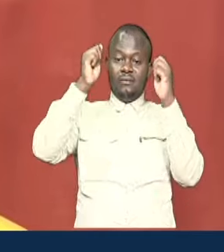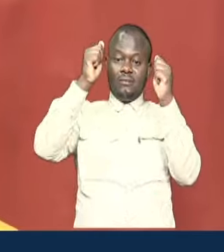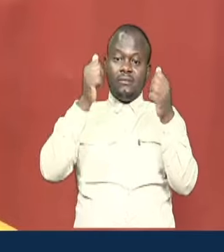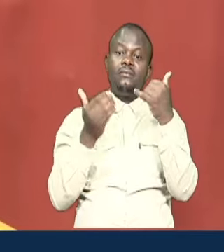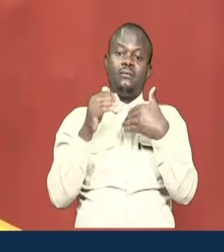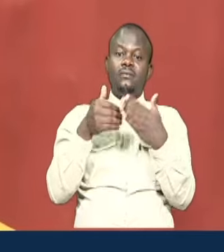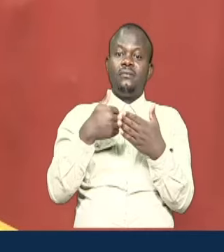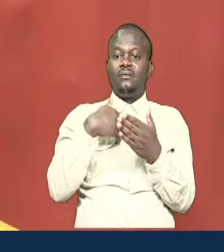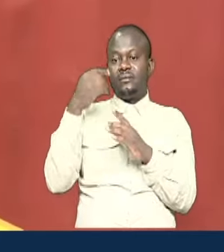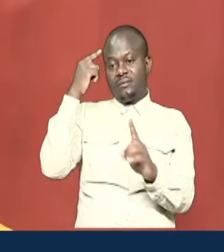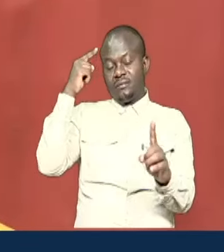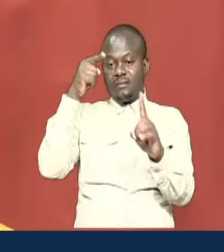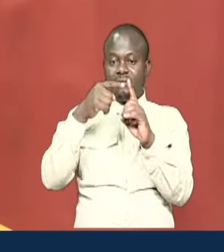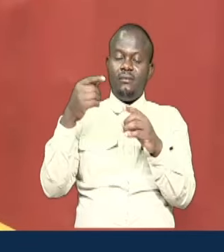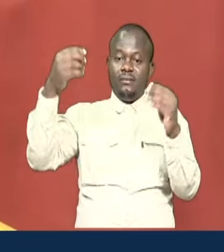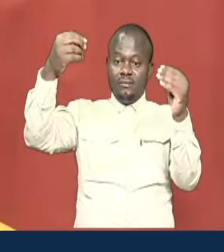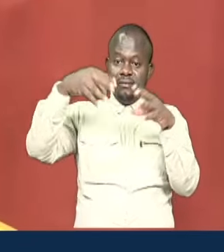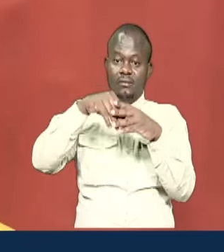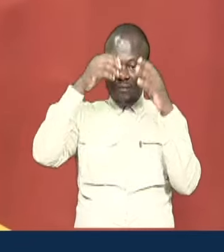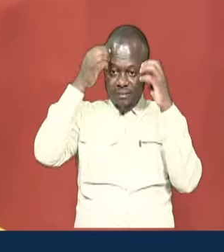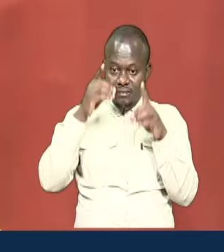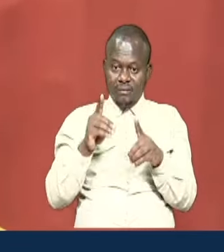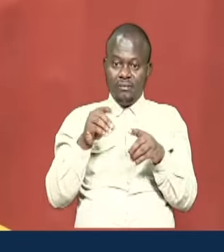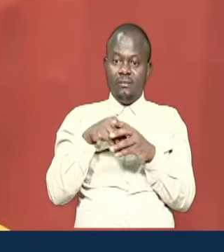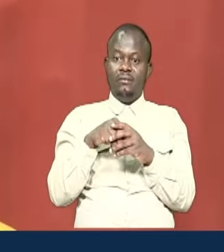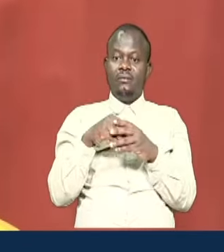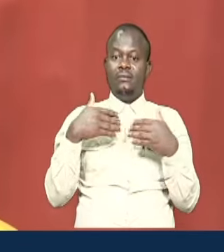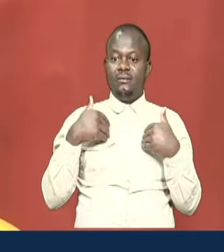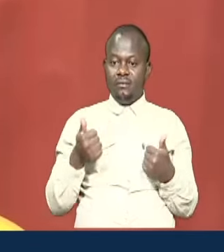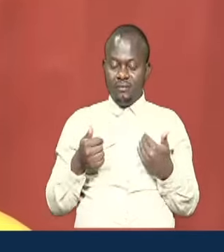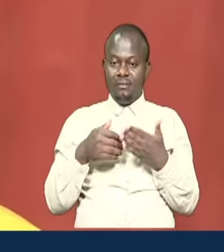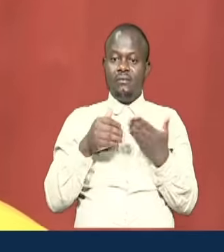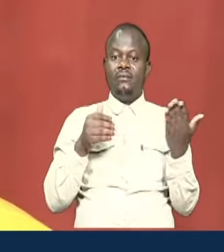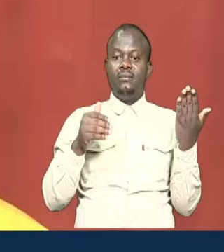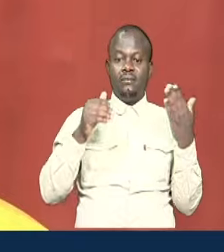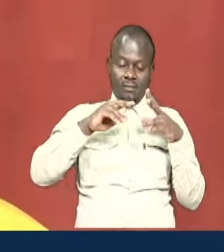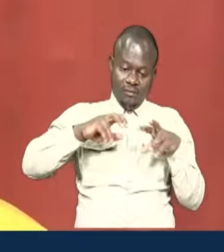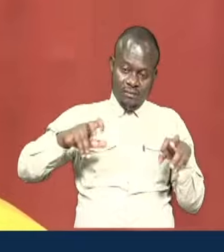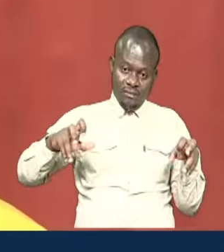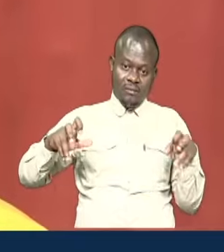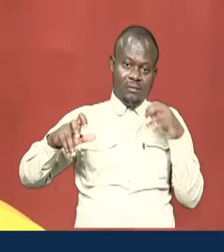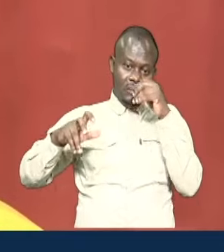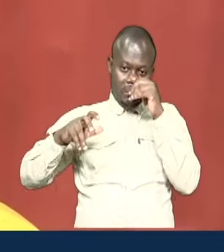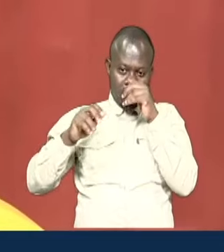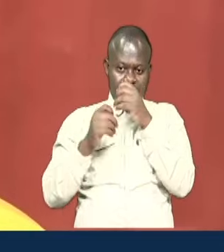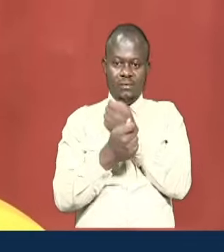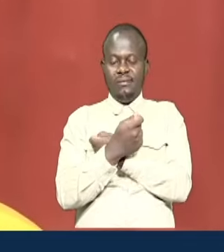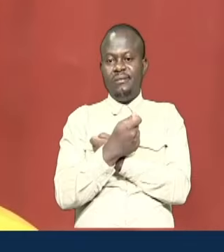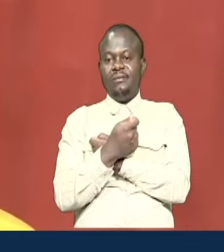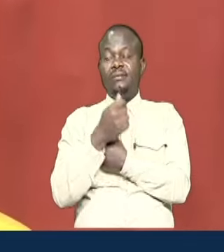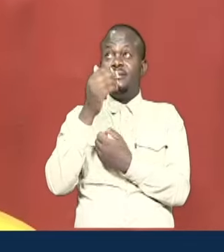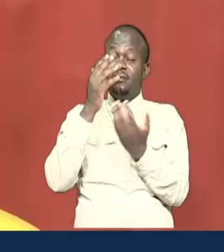bafite intego zifatika haba mu burezi haba mu buzima mu bushakashatsi mu mihindagurikire